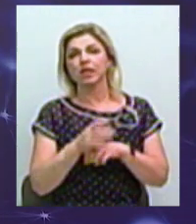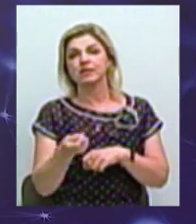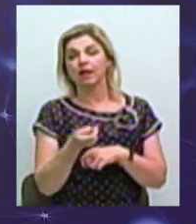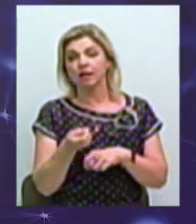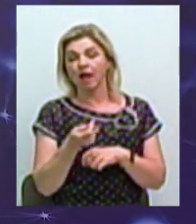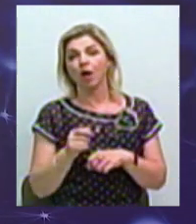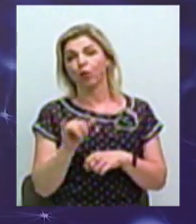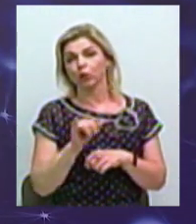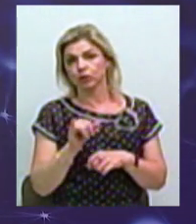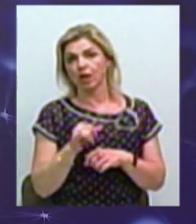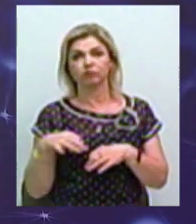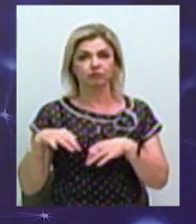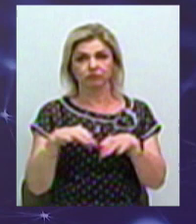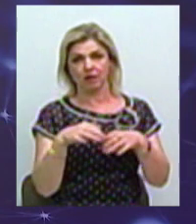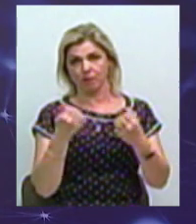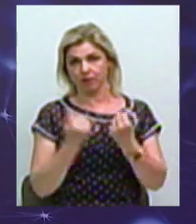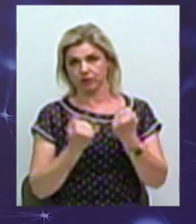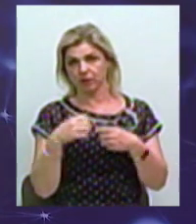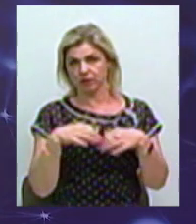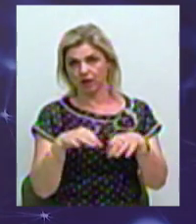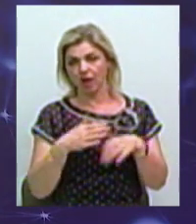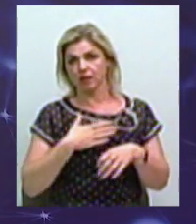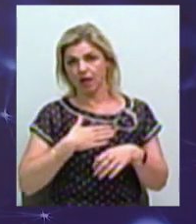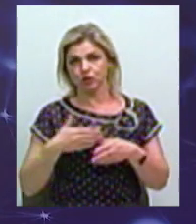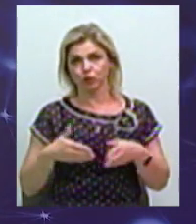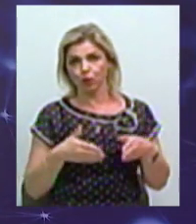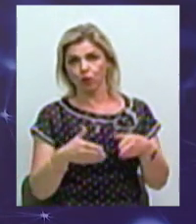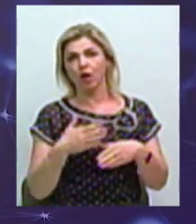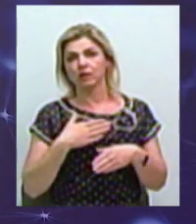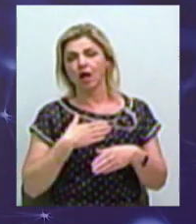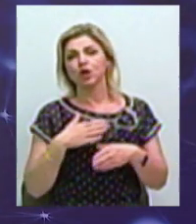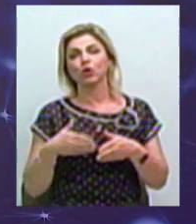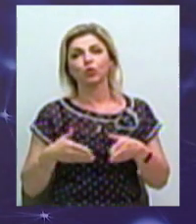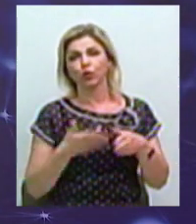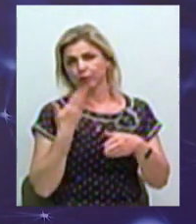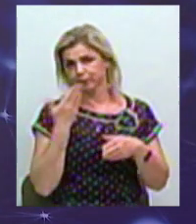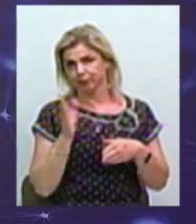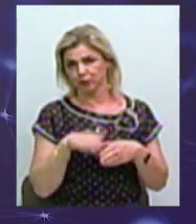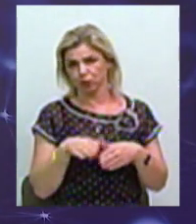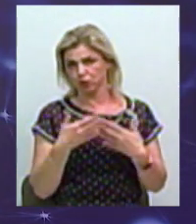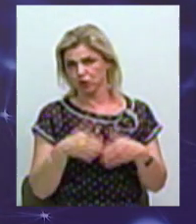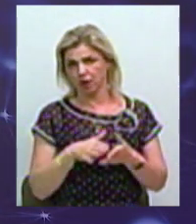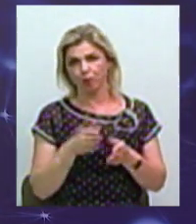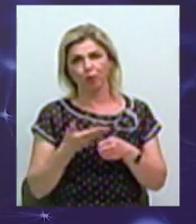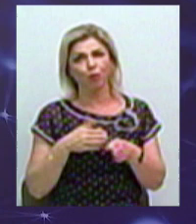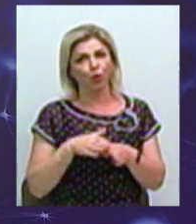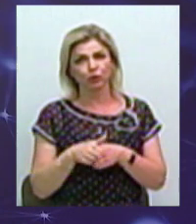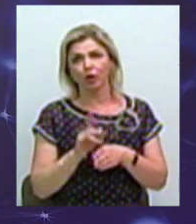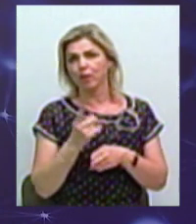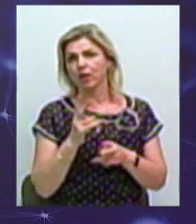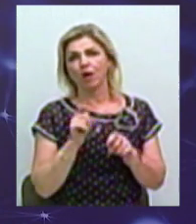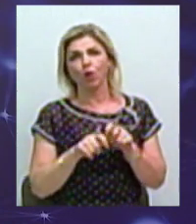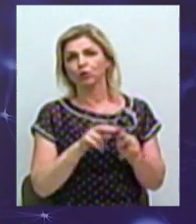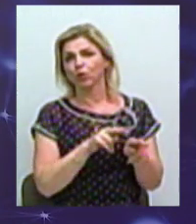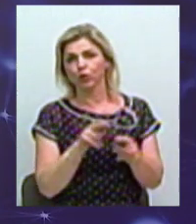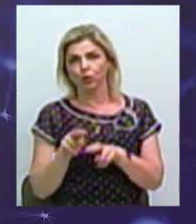яких йдуть транспорт. Транспорт йде нашими дорогами, наші дороги вже убиті повністю, тому що не контролюються, тому